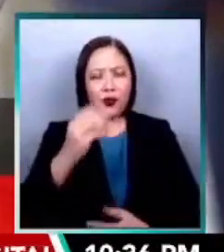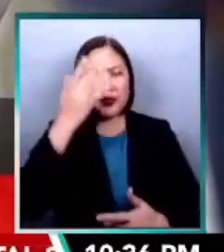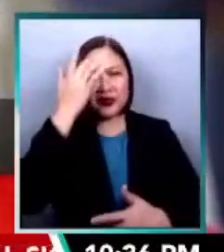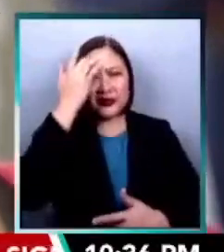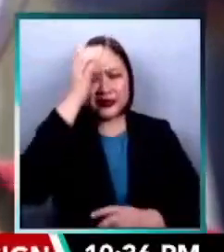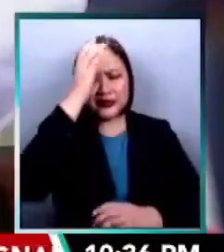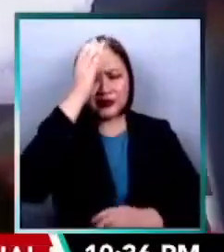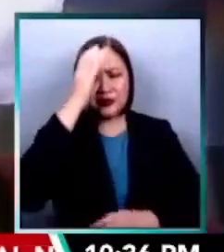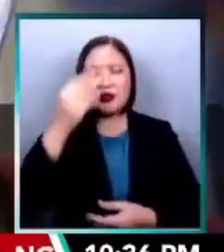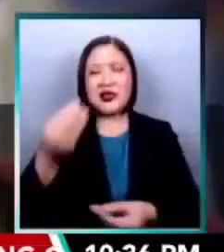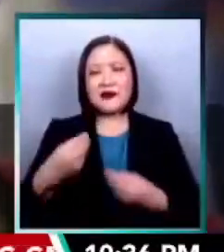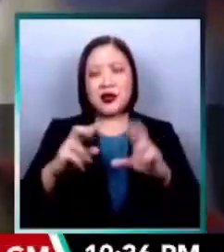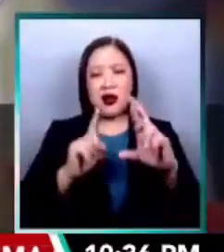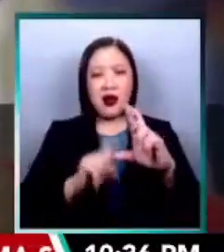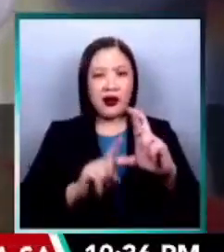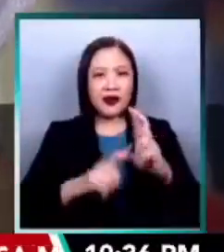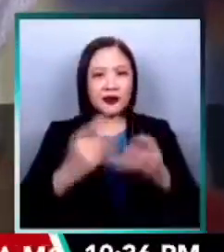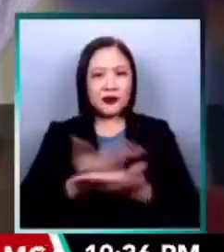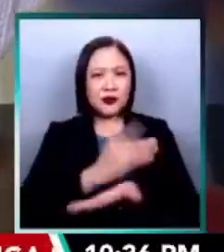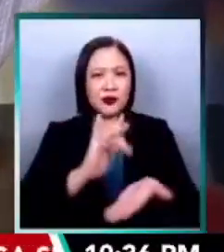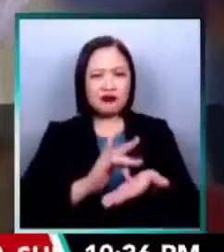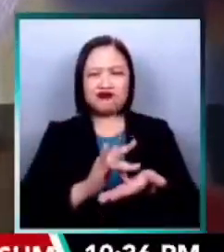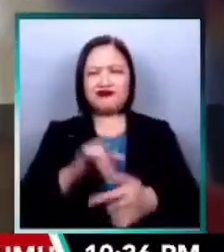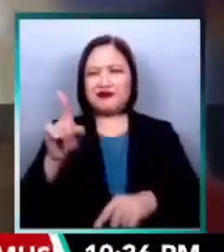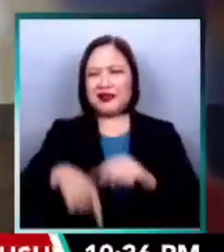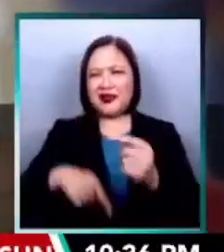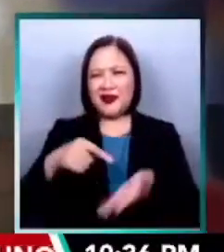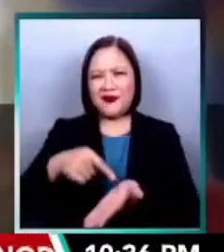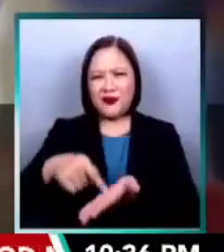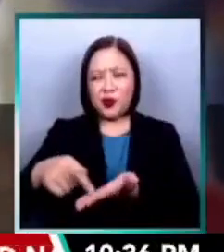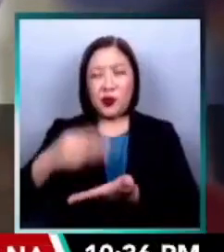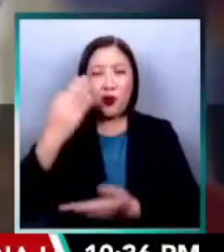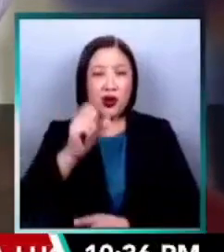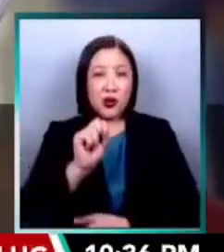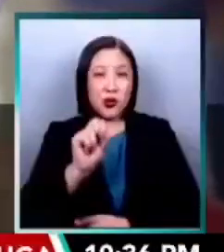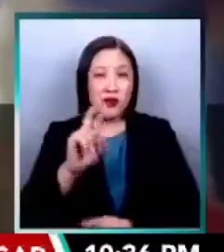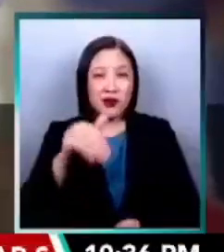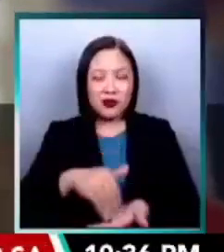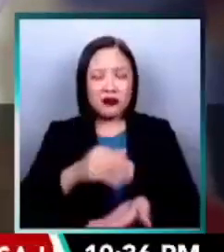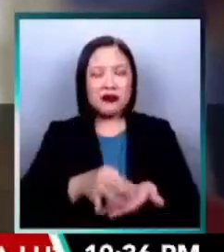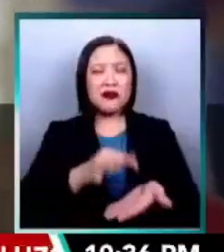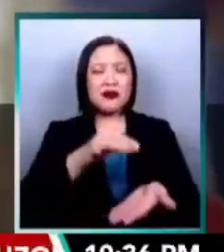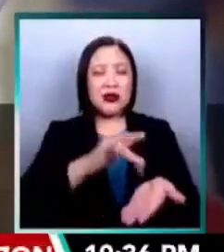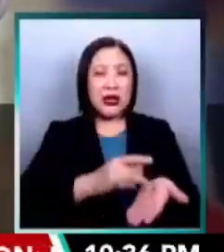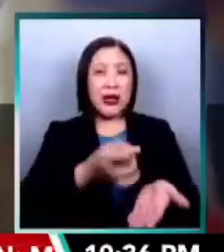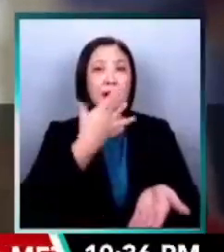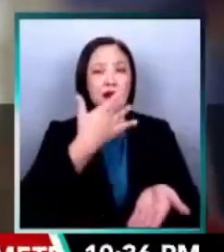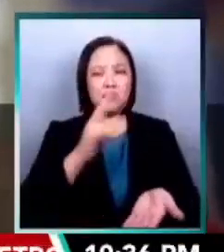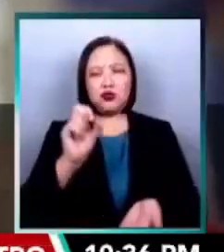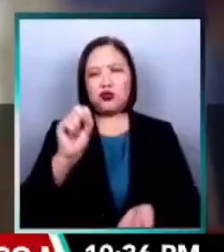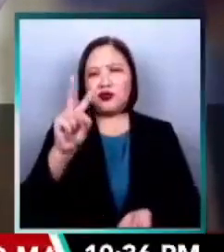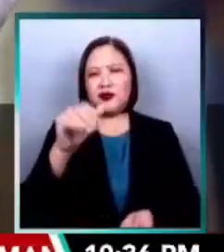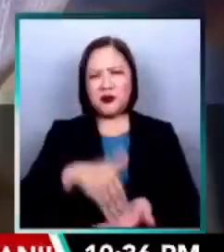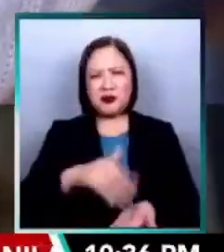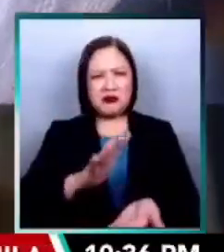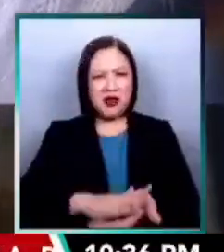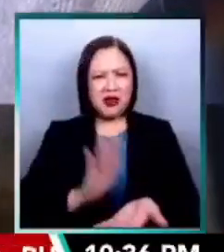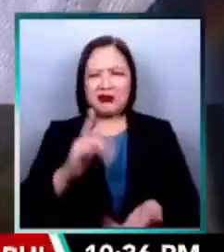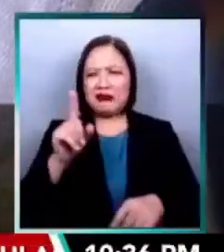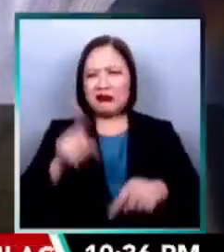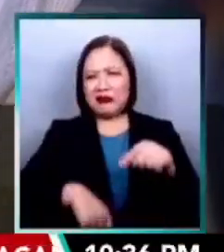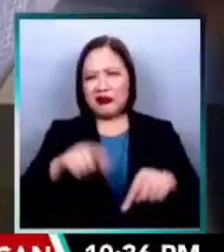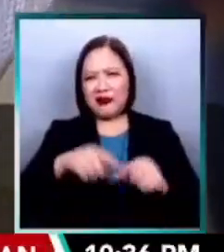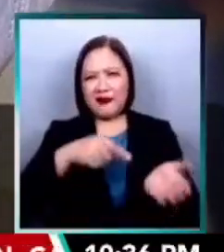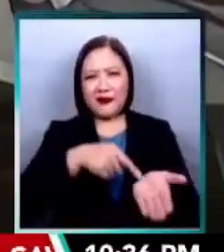gamot. Hindi namin kaya, sir, kasi 12,000 ang isang kada inom ko, 12,000. Hindi po talaga kaya ng anak ko. Yung anak ko lang din